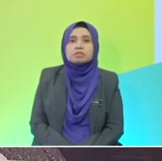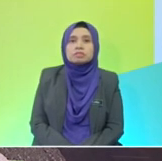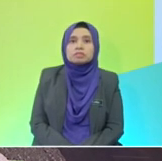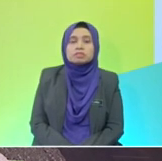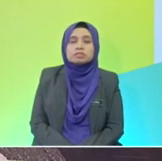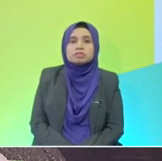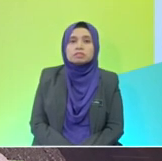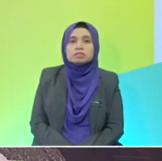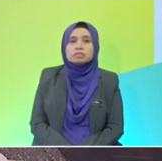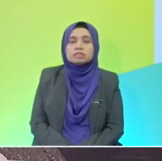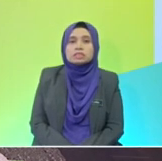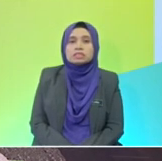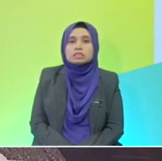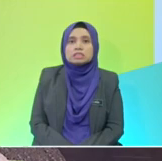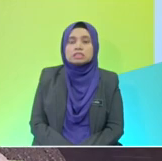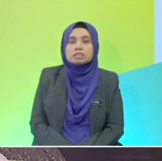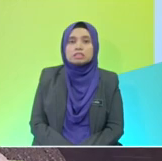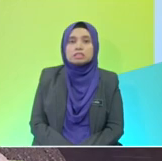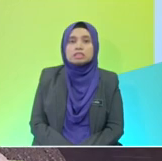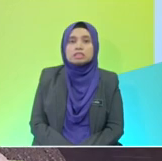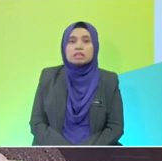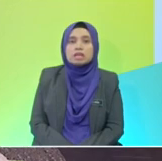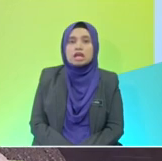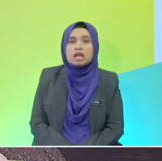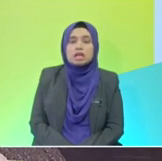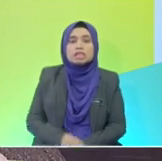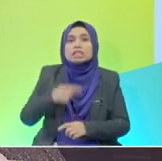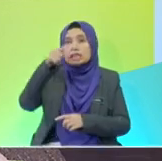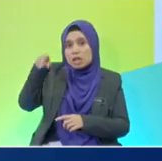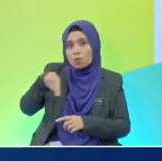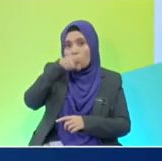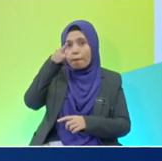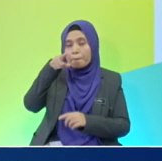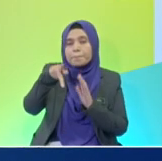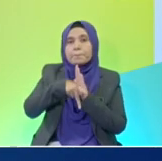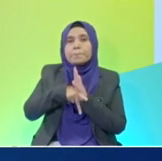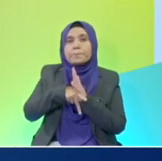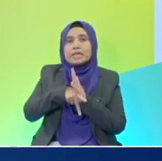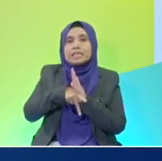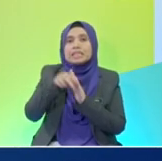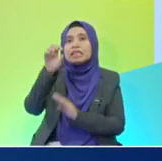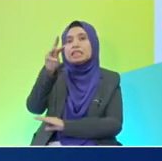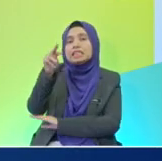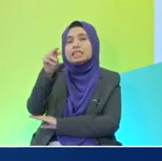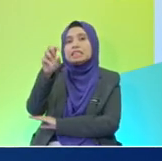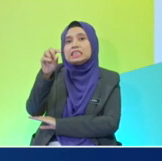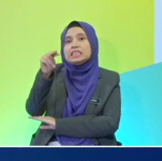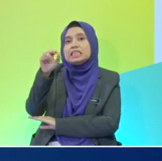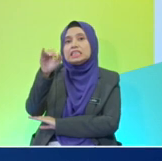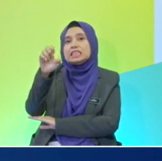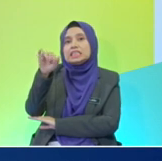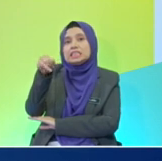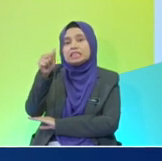seterusnya Oke Gelung punya cair didapati kutu dan berhabuk dan perlu diserbus Oke